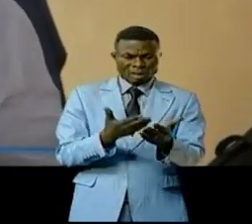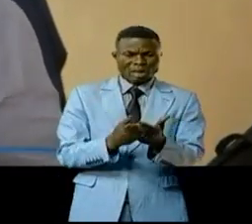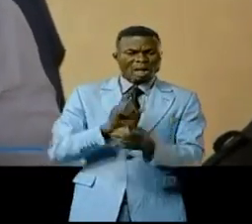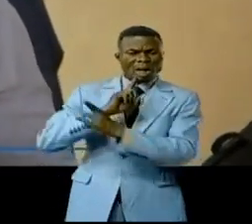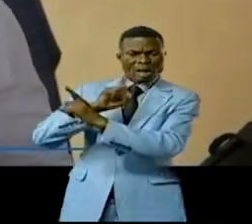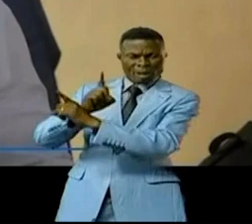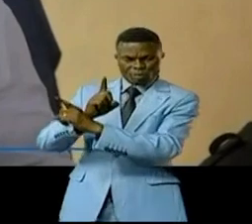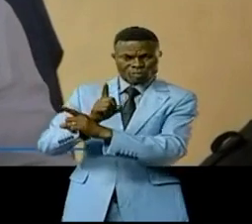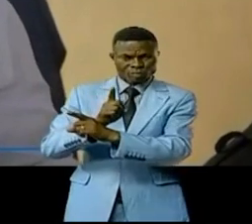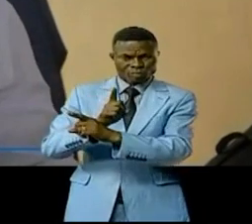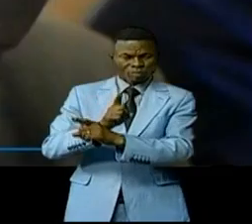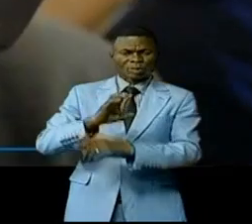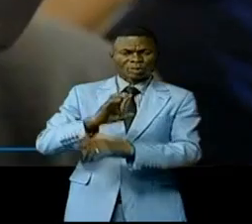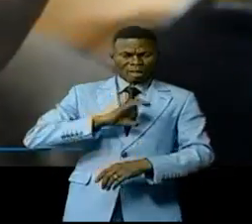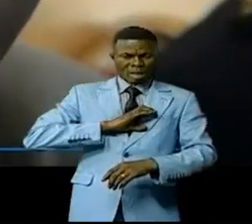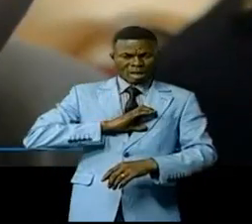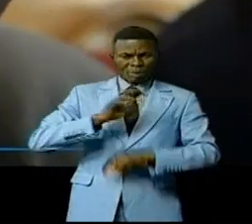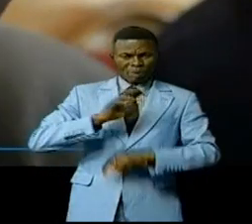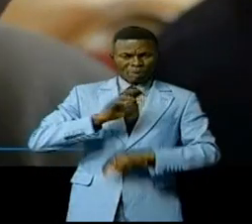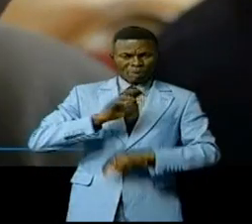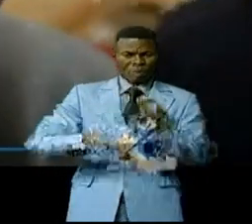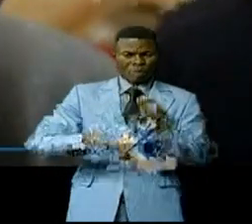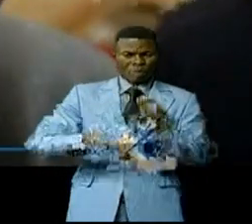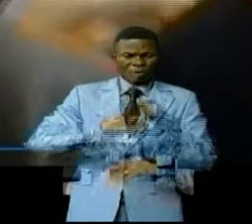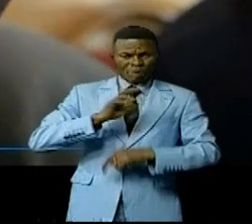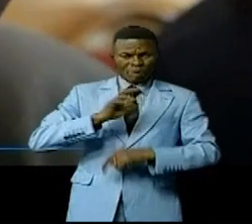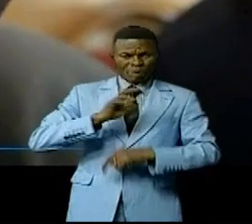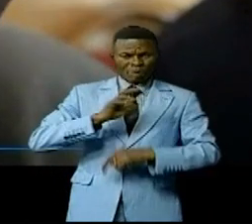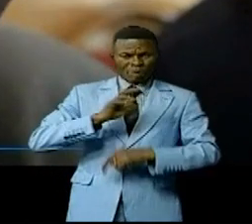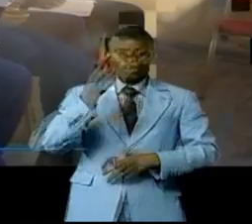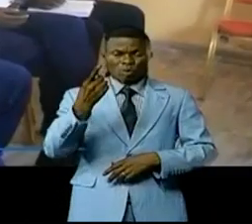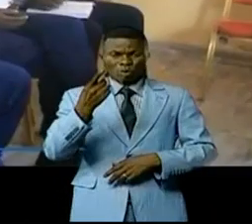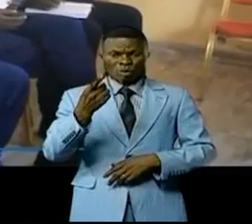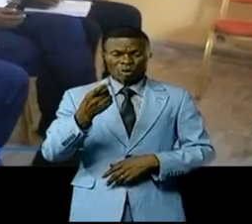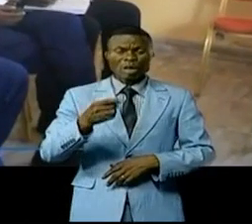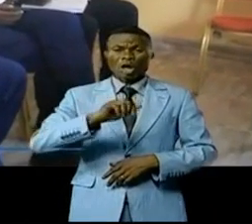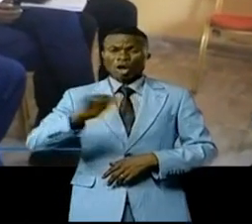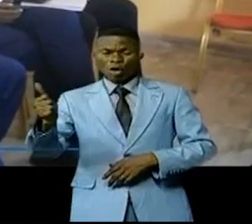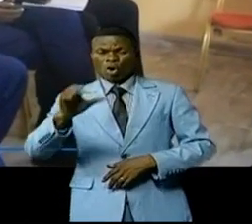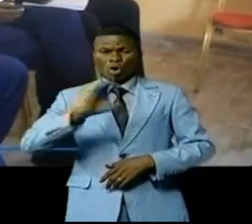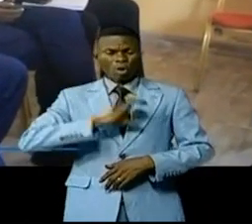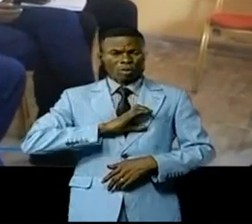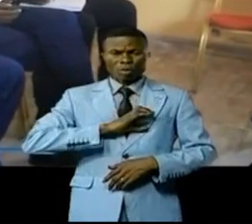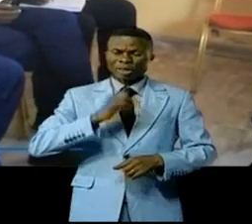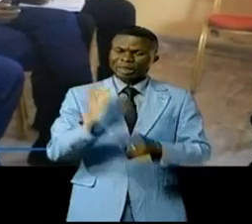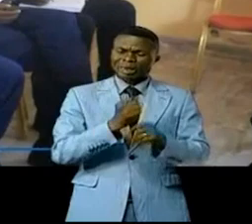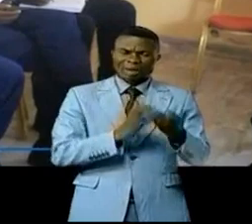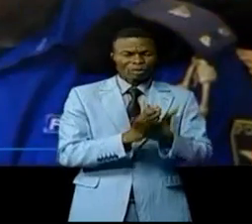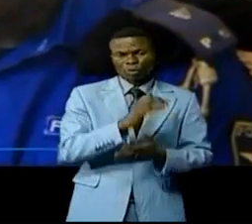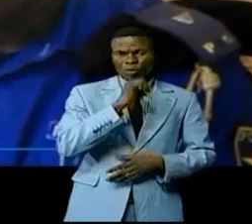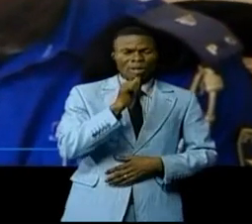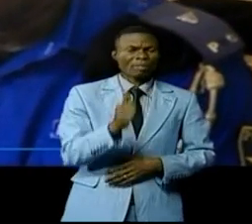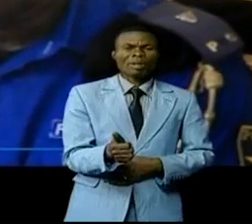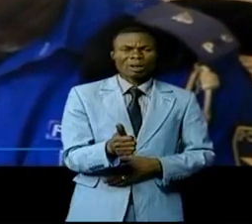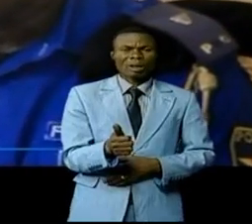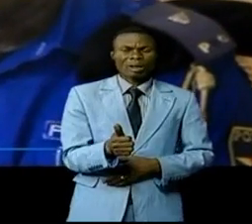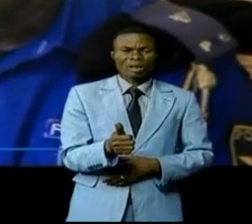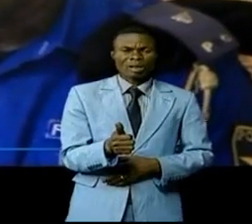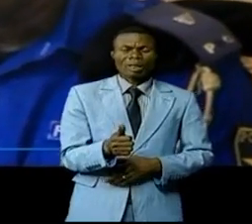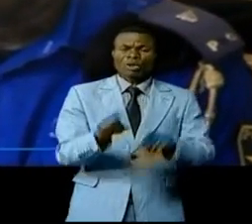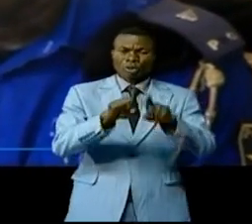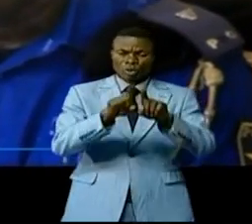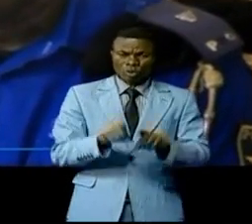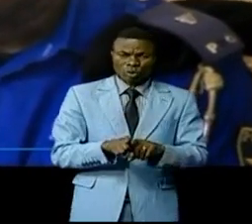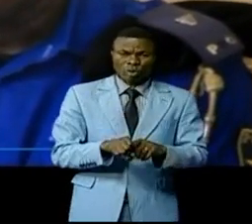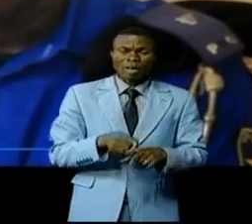protégée par la police. Et nous avons décelé certains des policiers qui ne font pas leur travail. Et